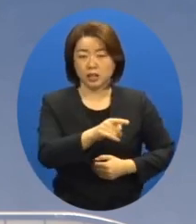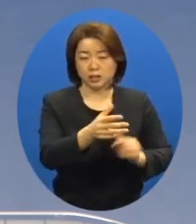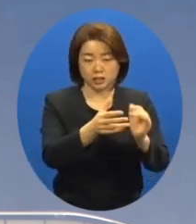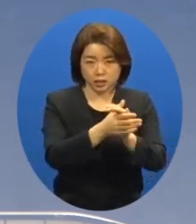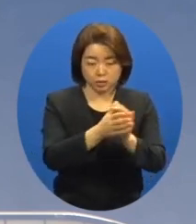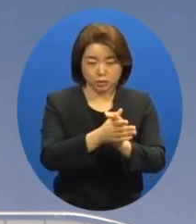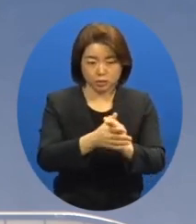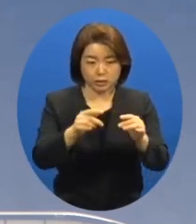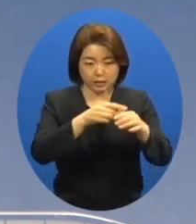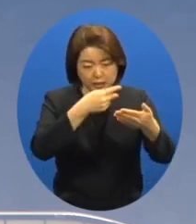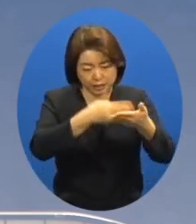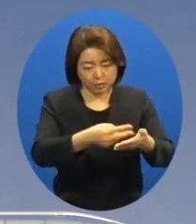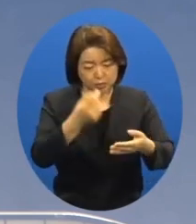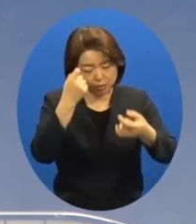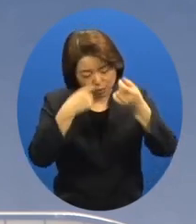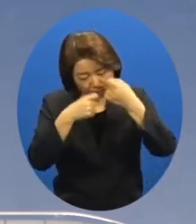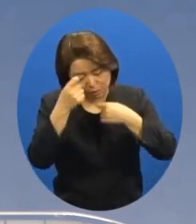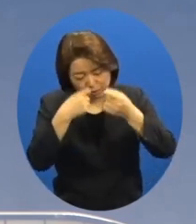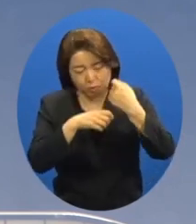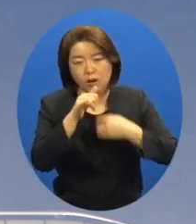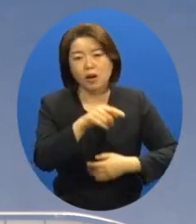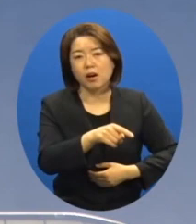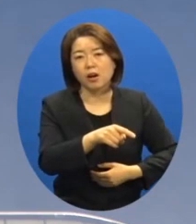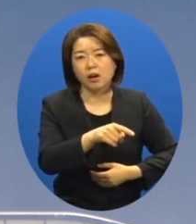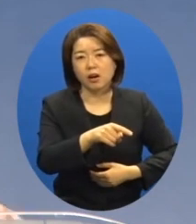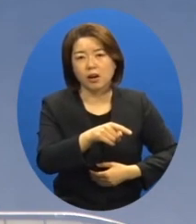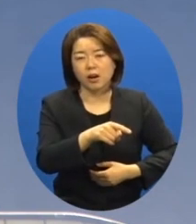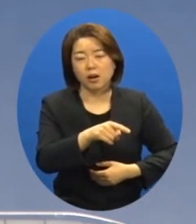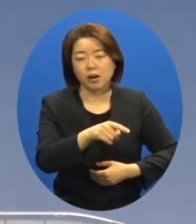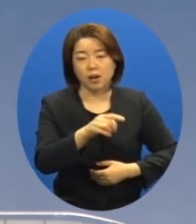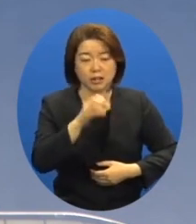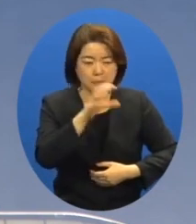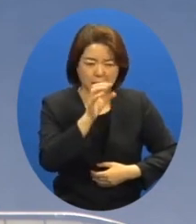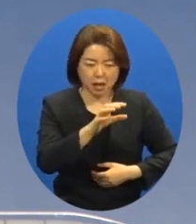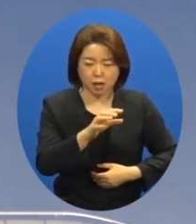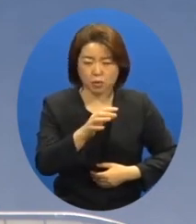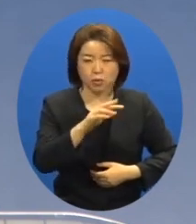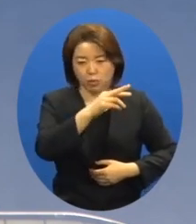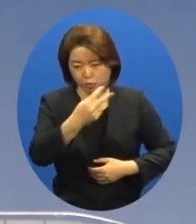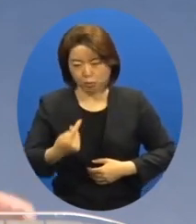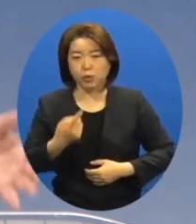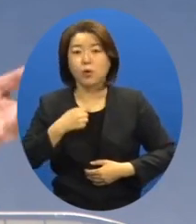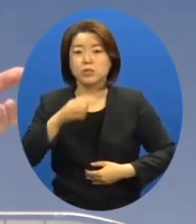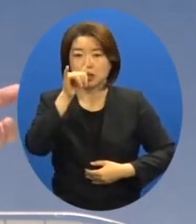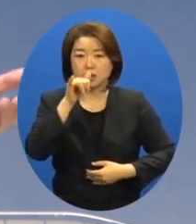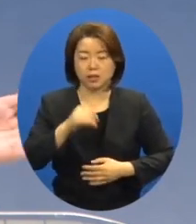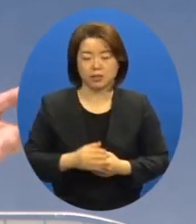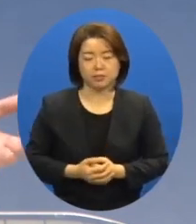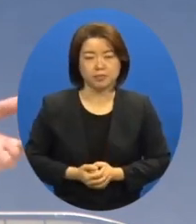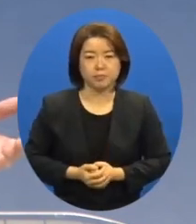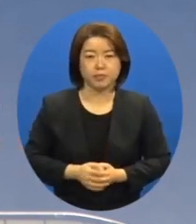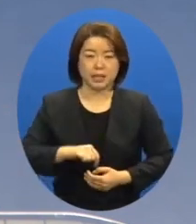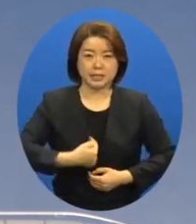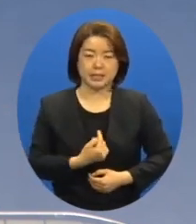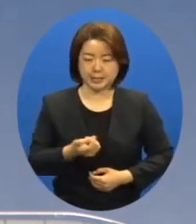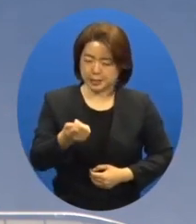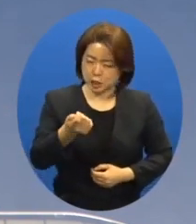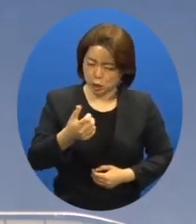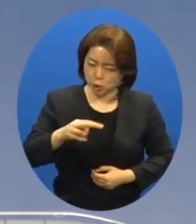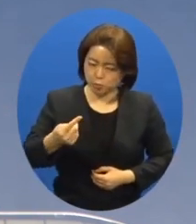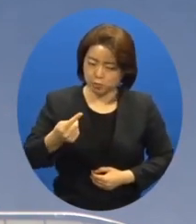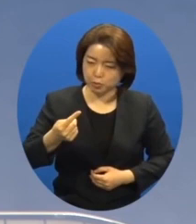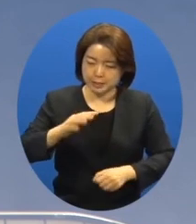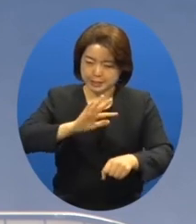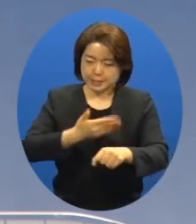침대에 누워서 울고 그리고 돌아 나온 적이 있답니다. 자기는 조금도 잘못했다고 생각이